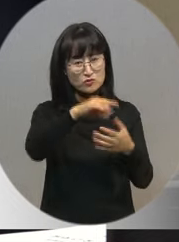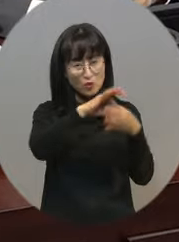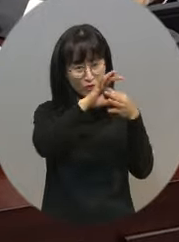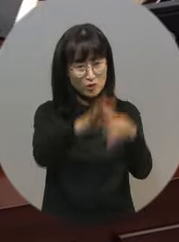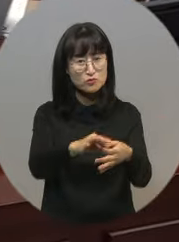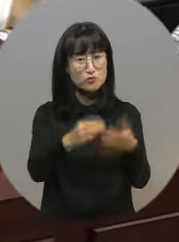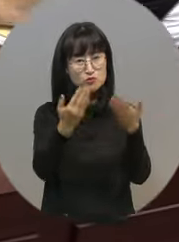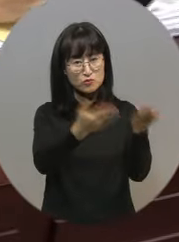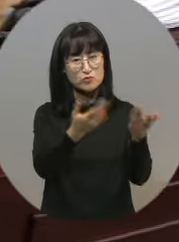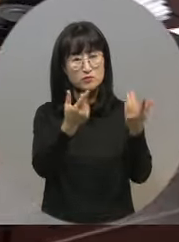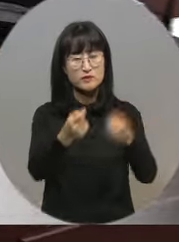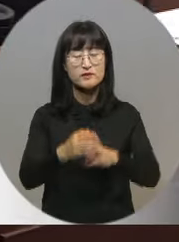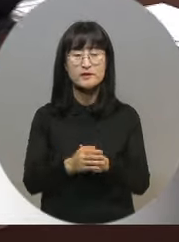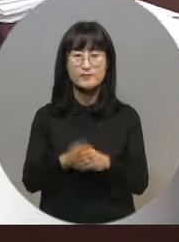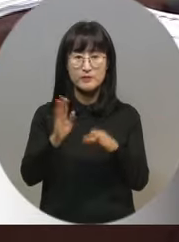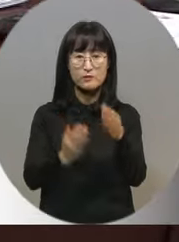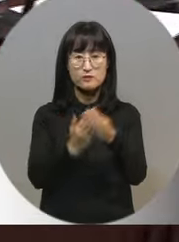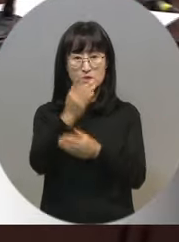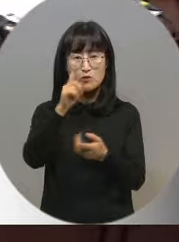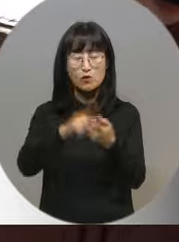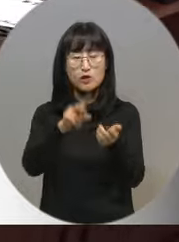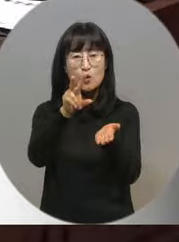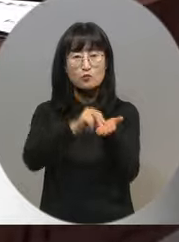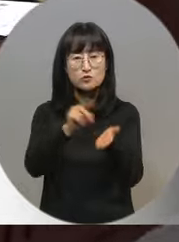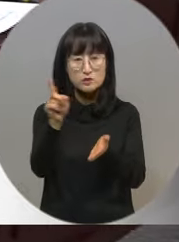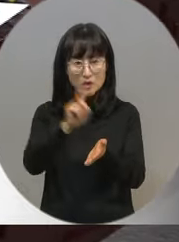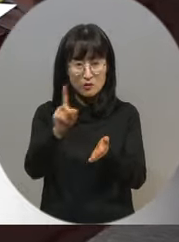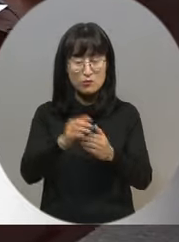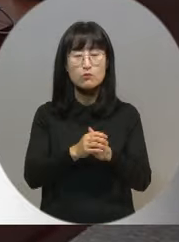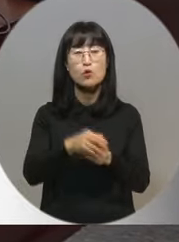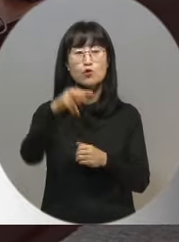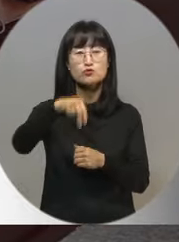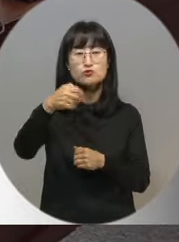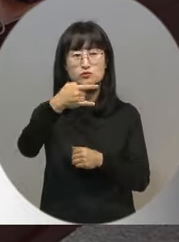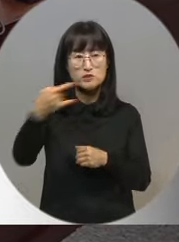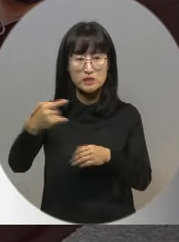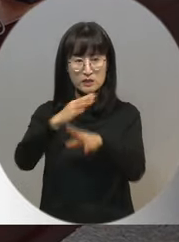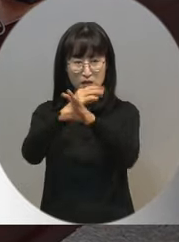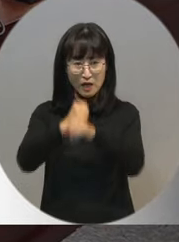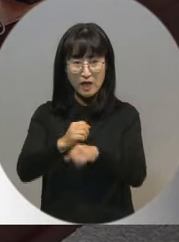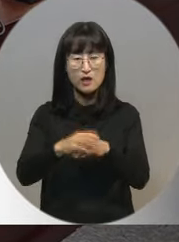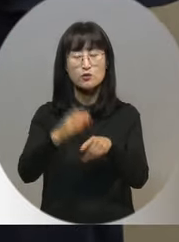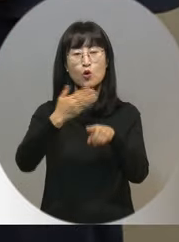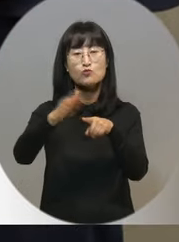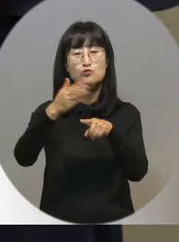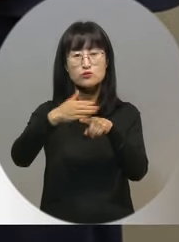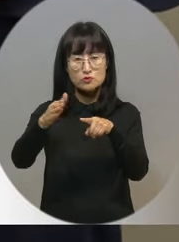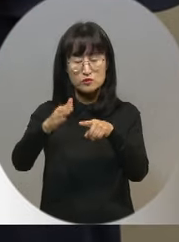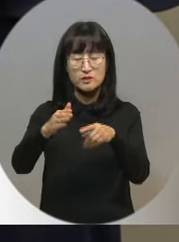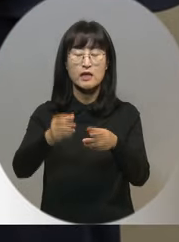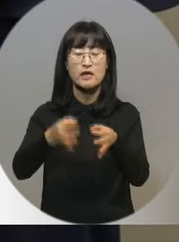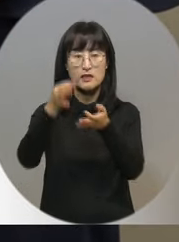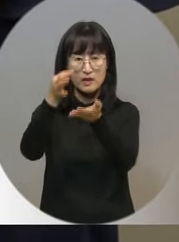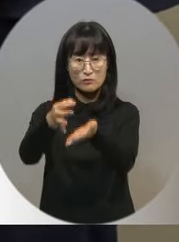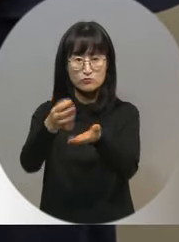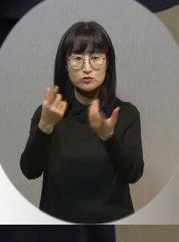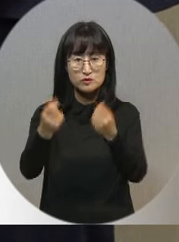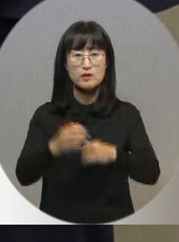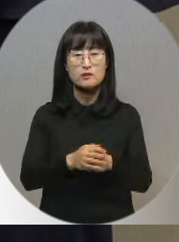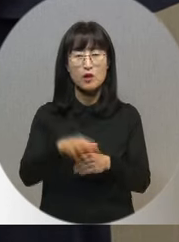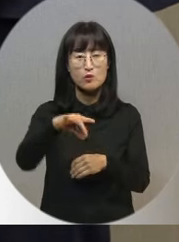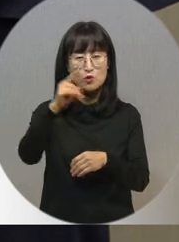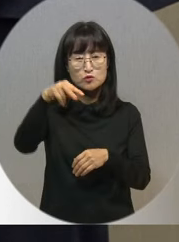해줬습니다 이번 사안에 대한 쟁점은 수위 계약과 분할납부 총 두 가지입니다 먼저 수위 계약을